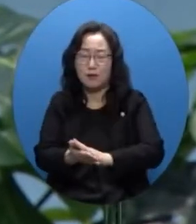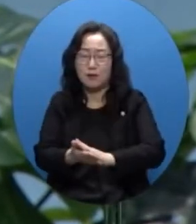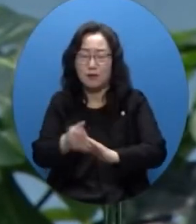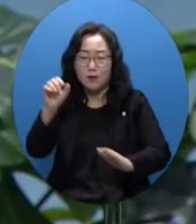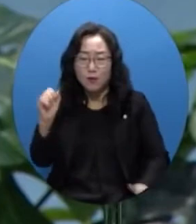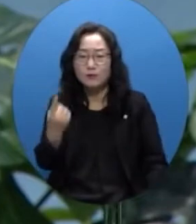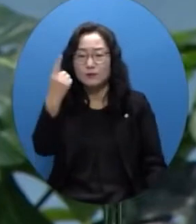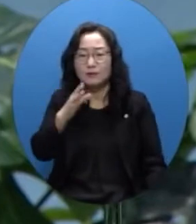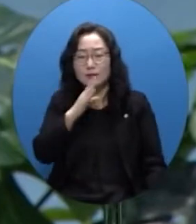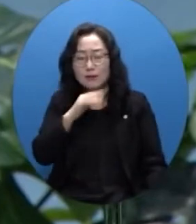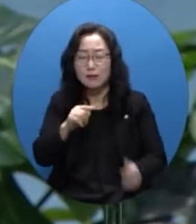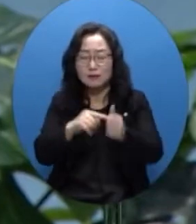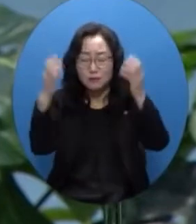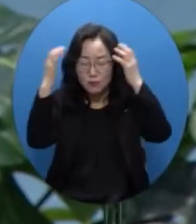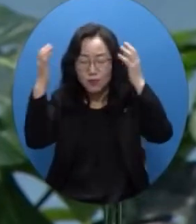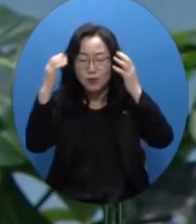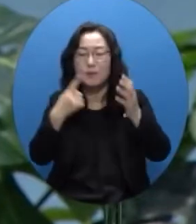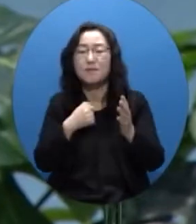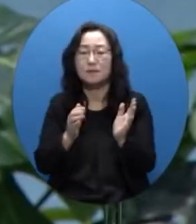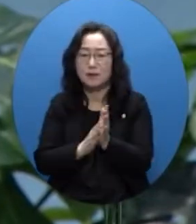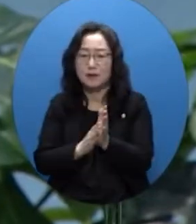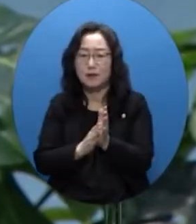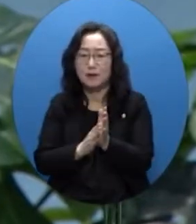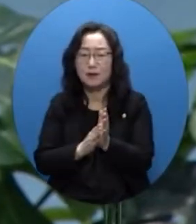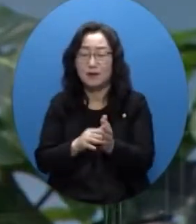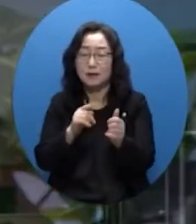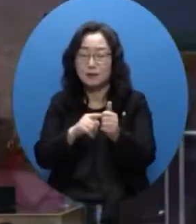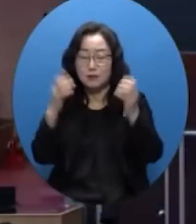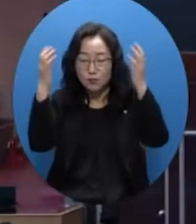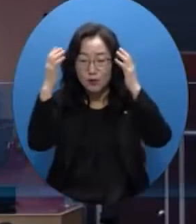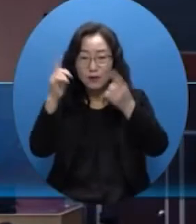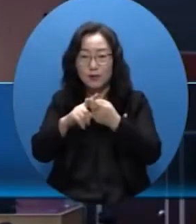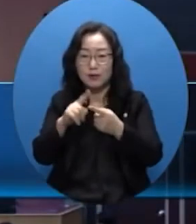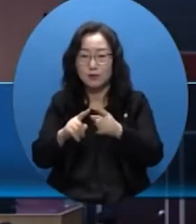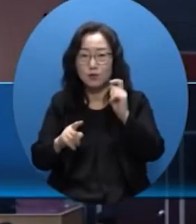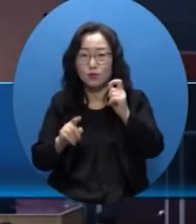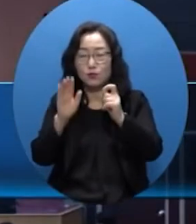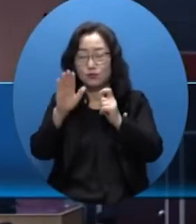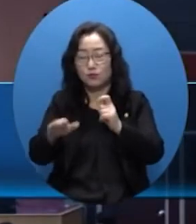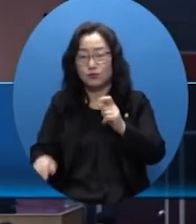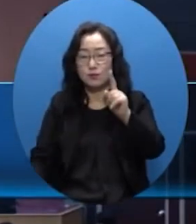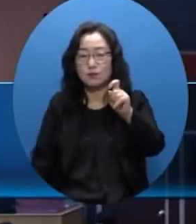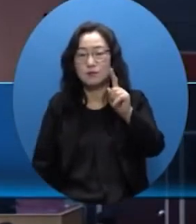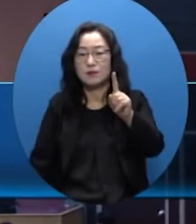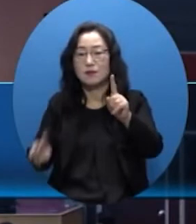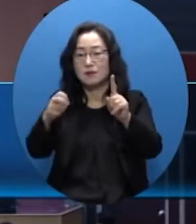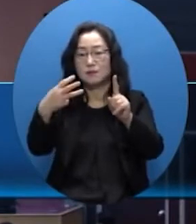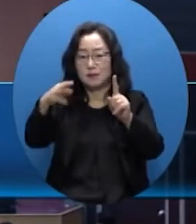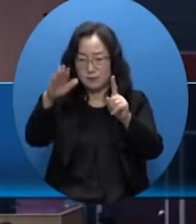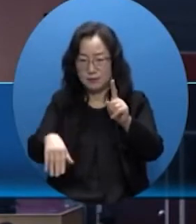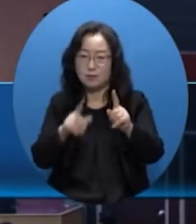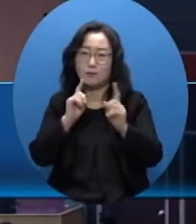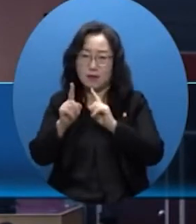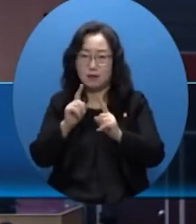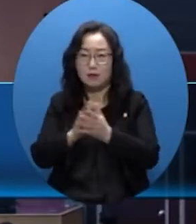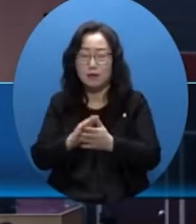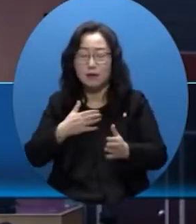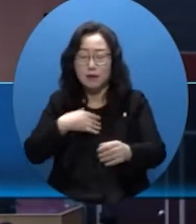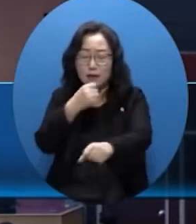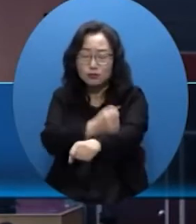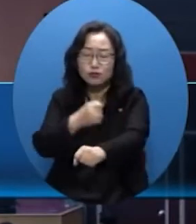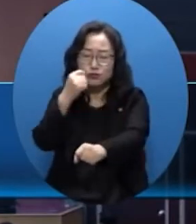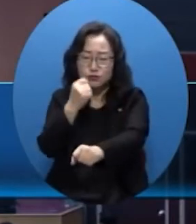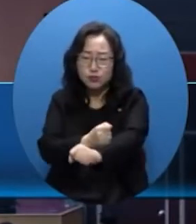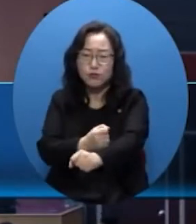화를 당하게 됩니다 그가 당한 칼날의 대해서 고린도후서 11장 13절 57 절은 설명합니다 내가